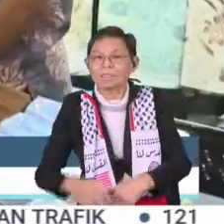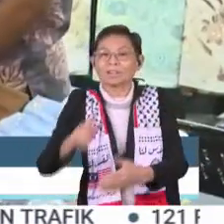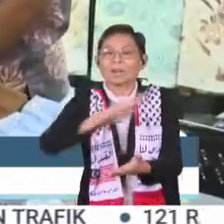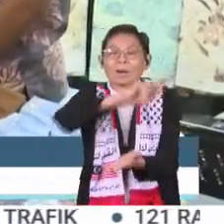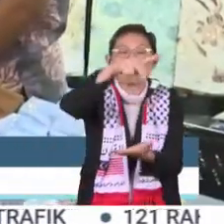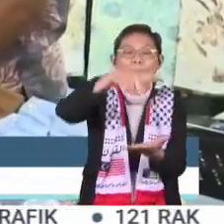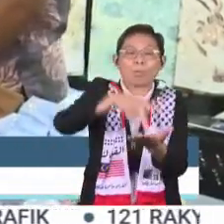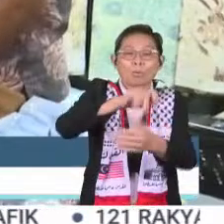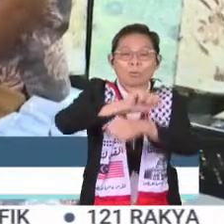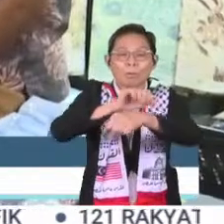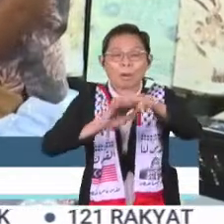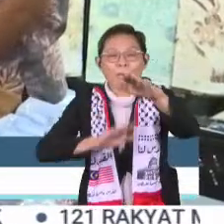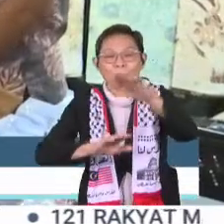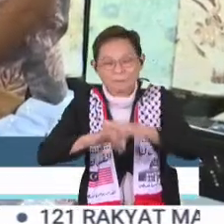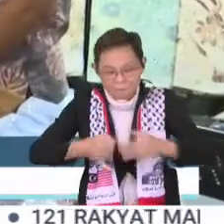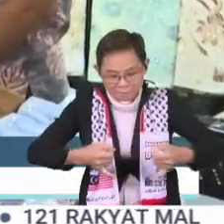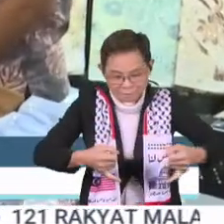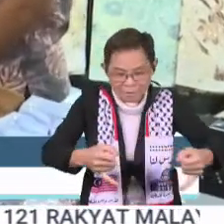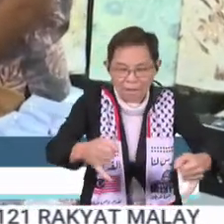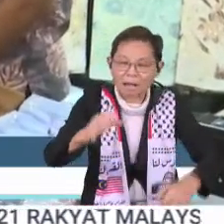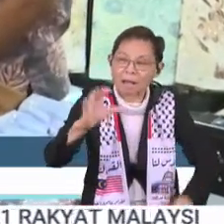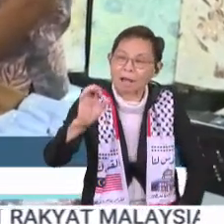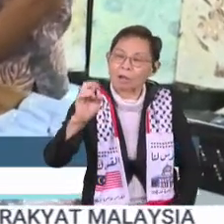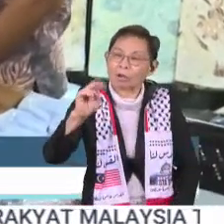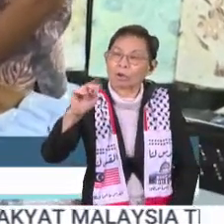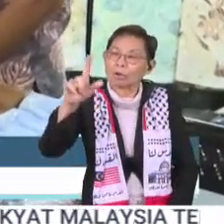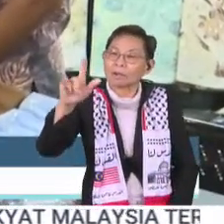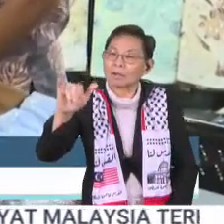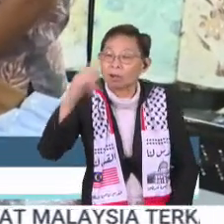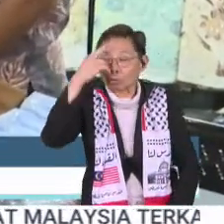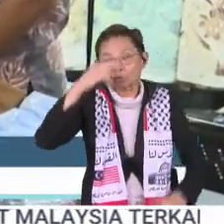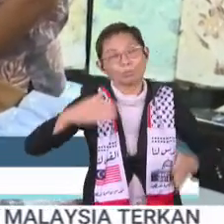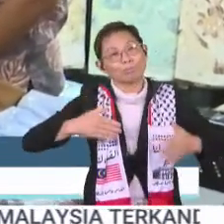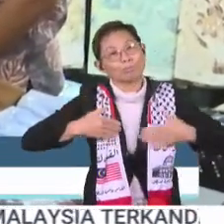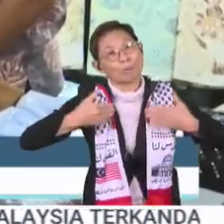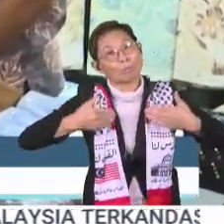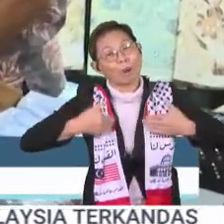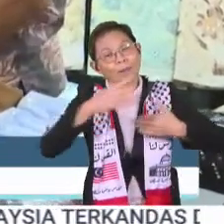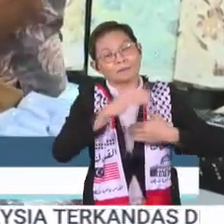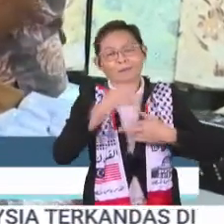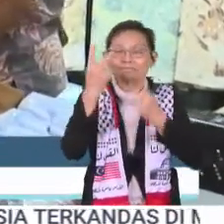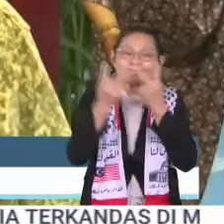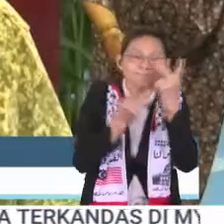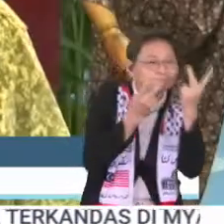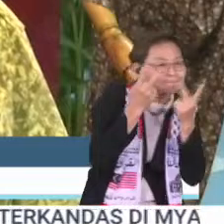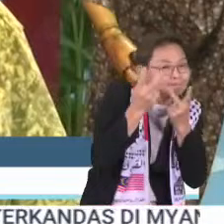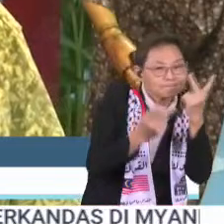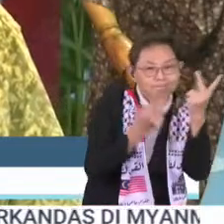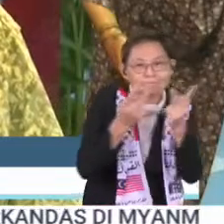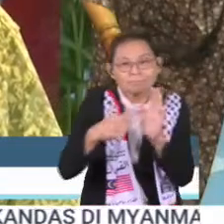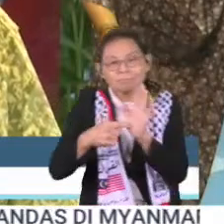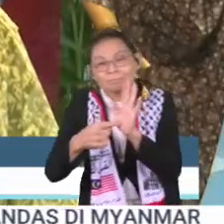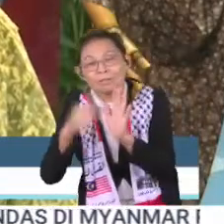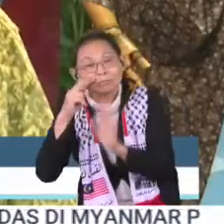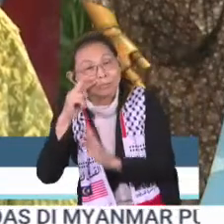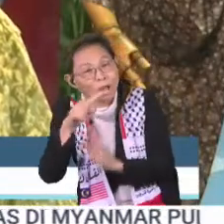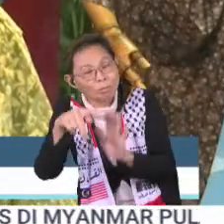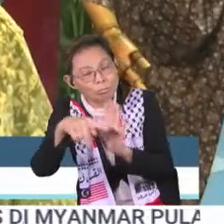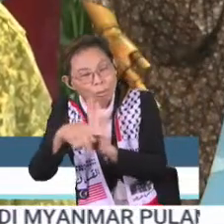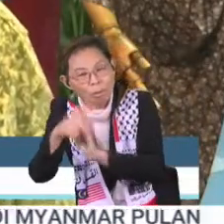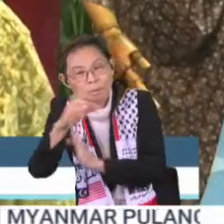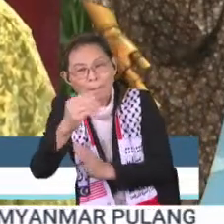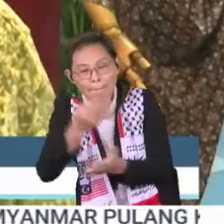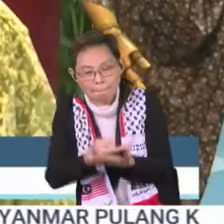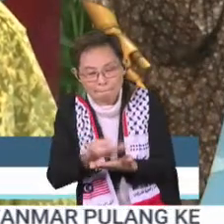keraftangan Malaysia di Jalan Konlek ini untuk memeriahkan dan untuk melawat, melihat pameran dan